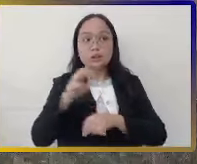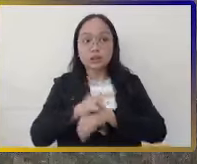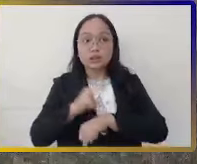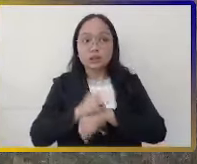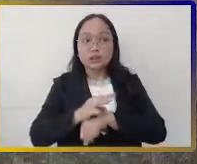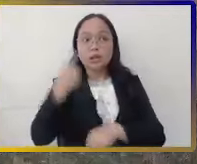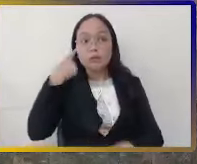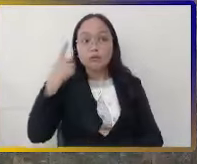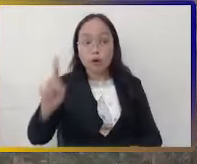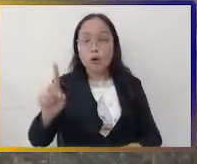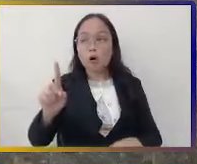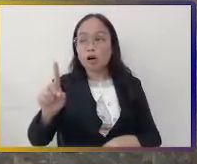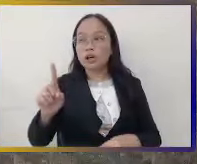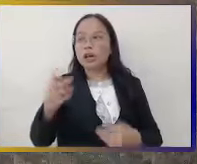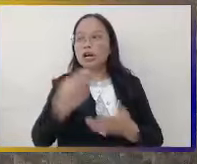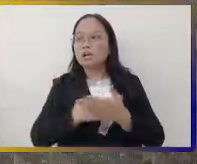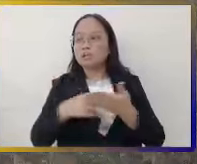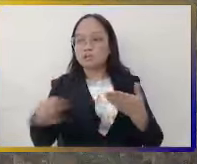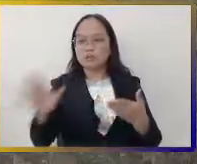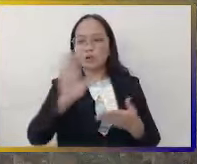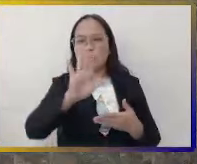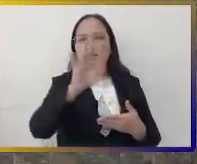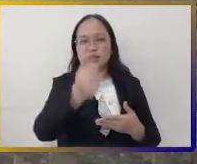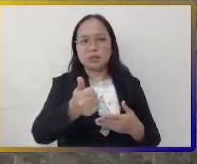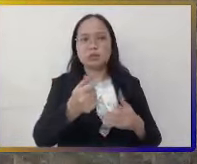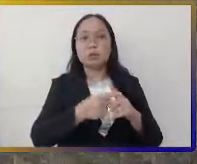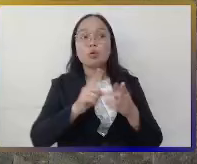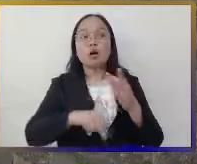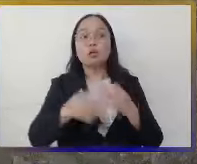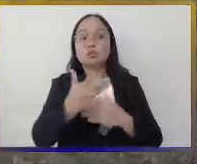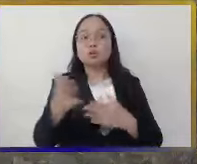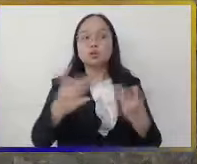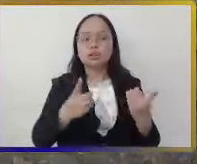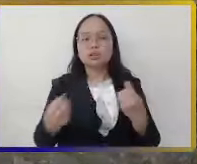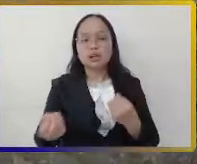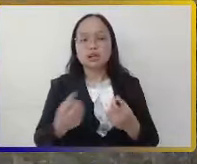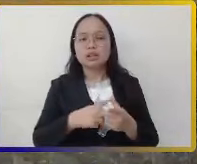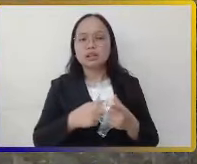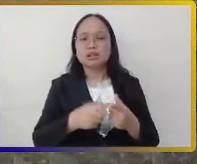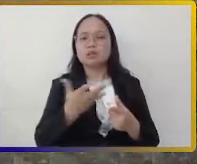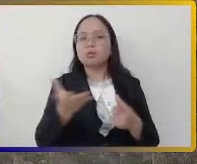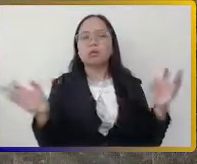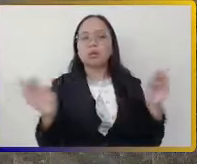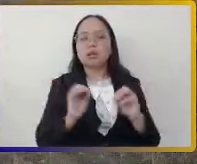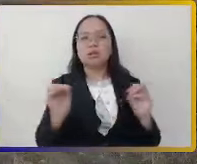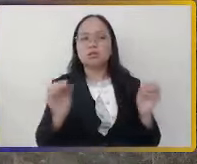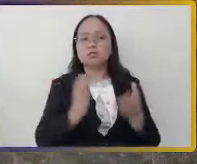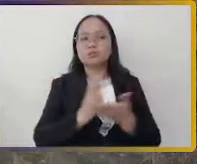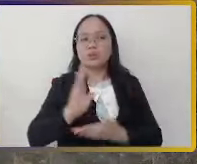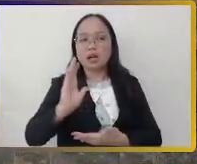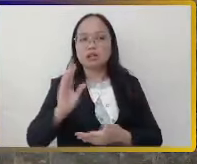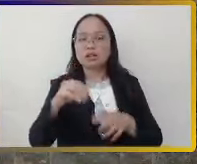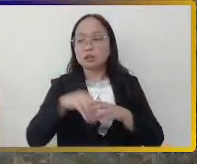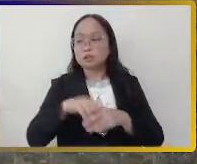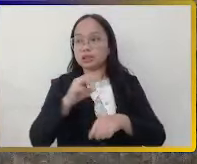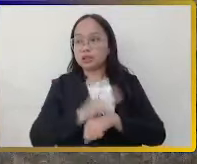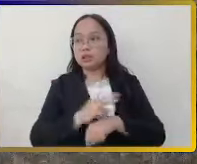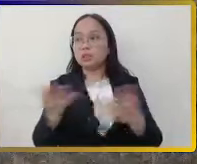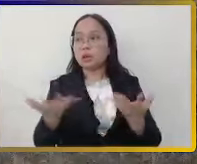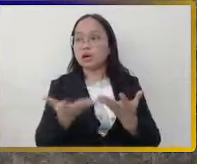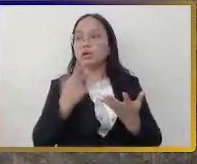para i-disqualify mo yung sarili mo sa dapat mong gawin, wala ka ng karapatan sa ministry kung saan ka nandoon. In other